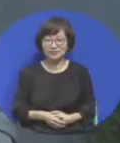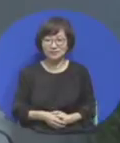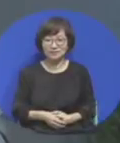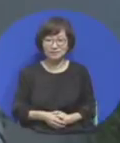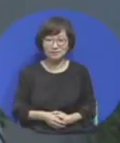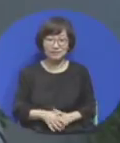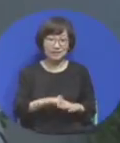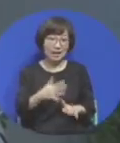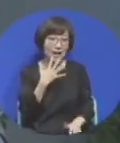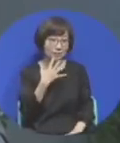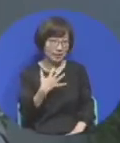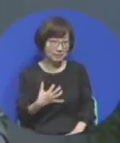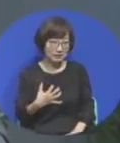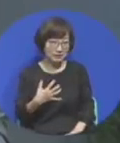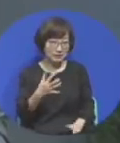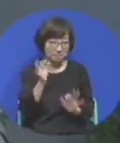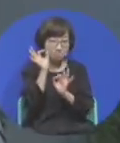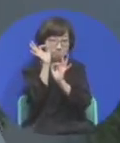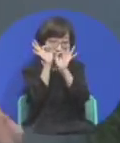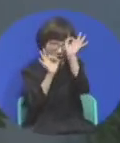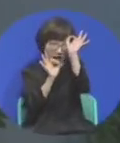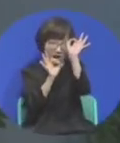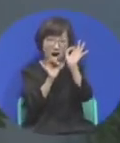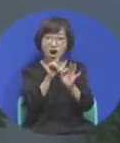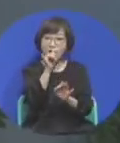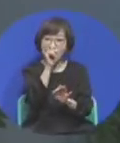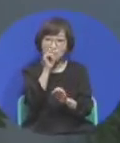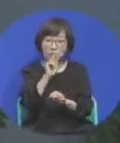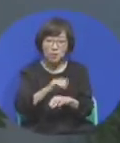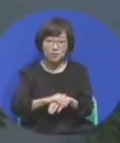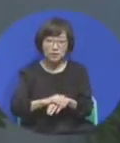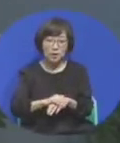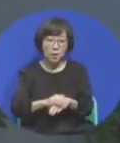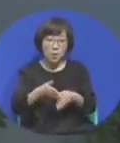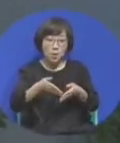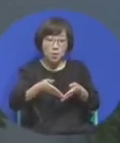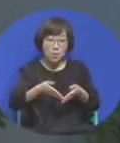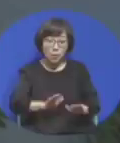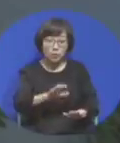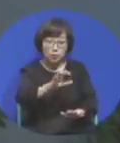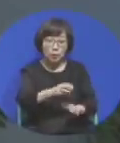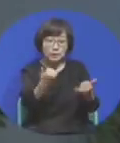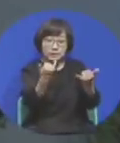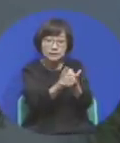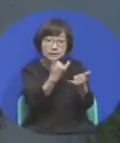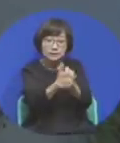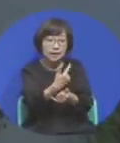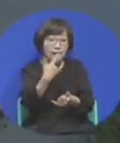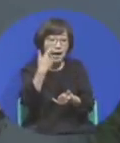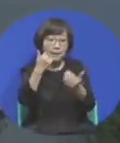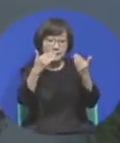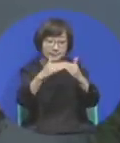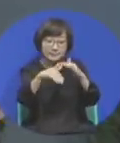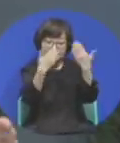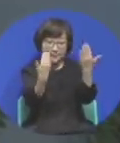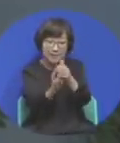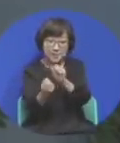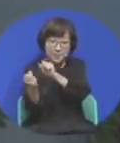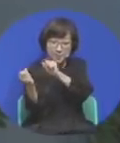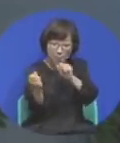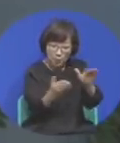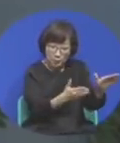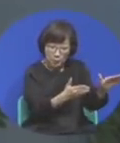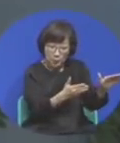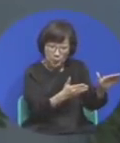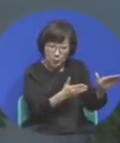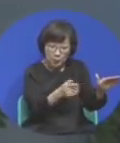아브라함이 실수한 거 있어요. There's a mistake that Abraham made. 본토, 친척, 아비, 집 다 버리고 떠나. He said to leave